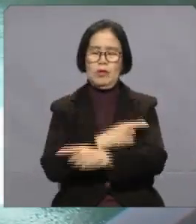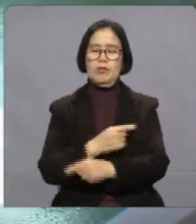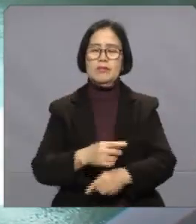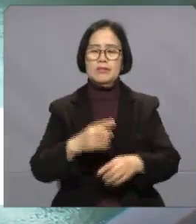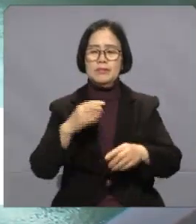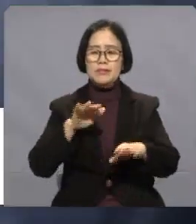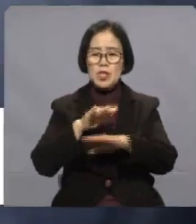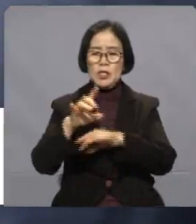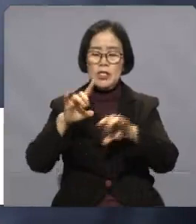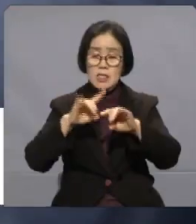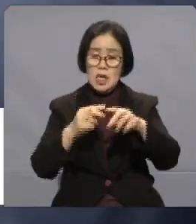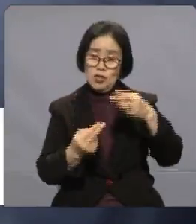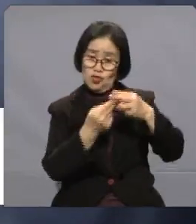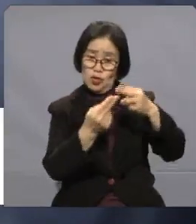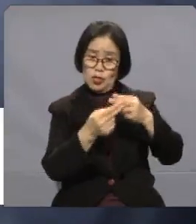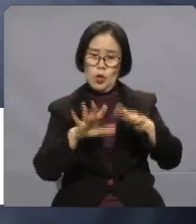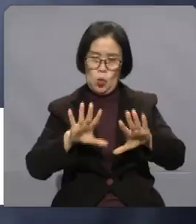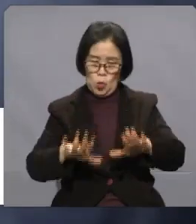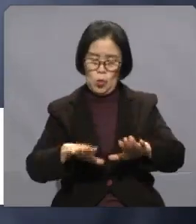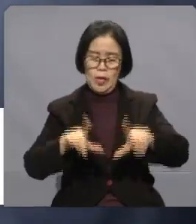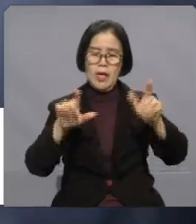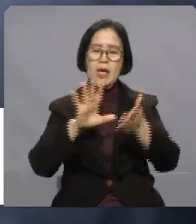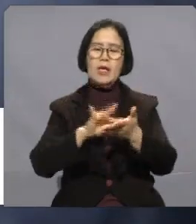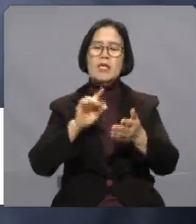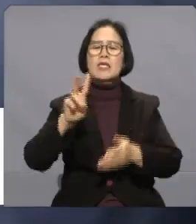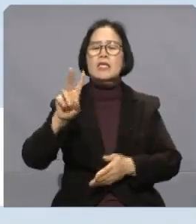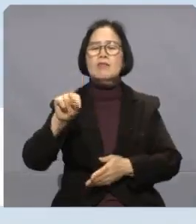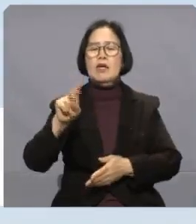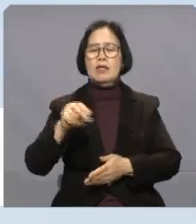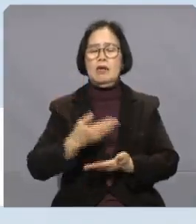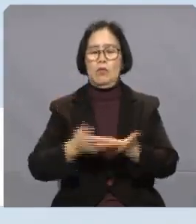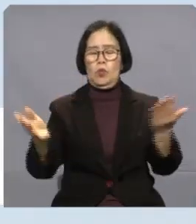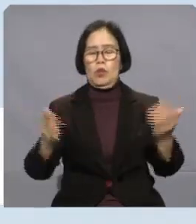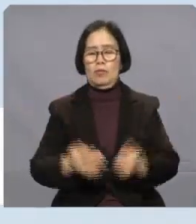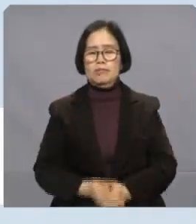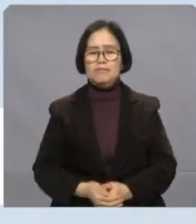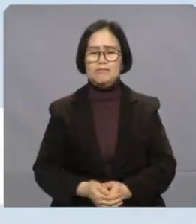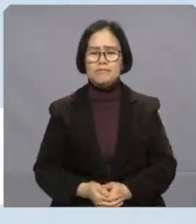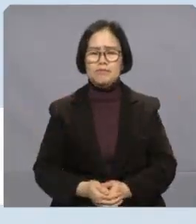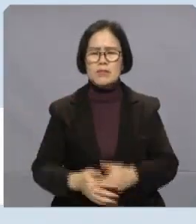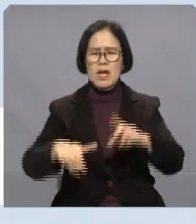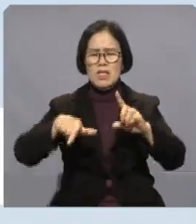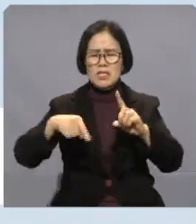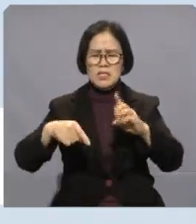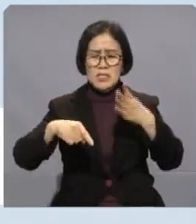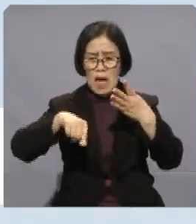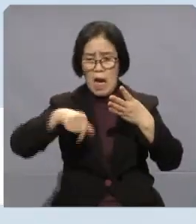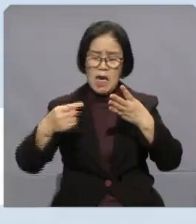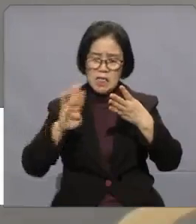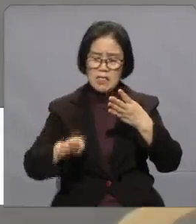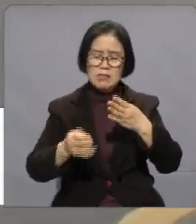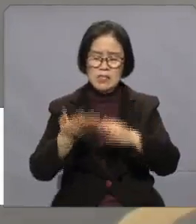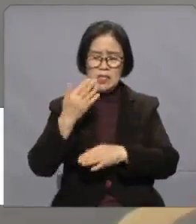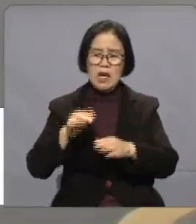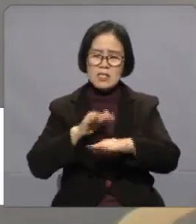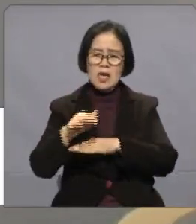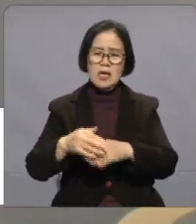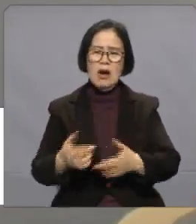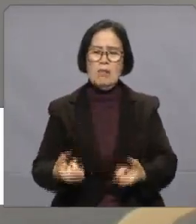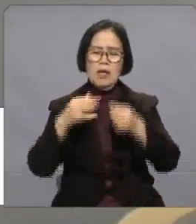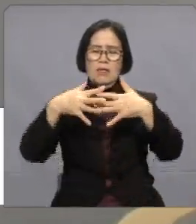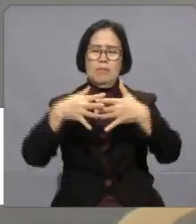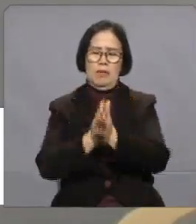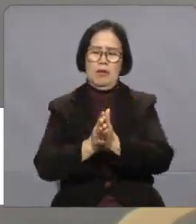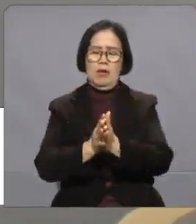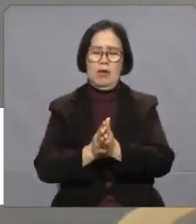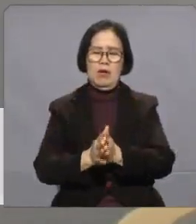2만 기를 보급할 계획입니다. 배출가스 4등급 차량 조기 폐차 지원 등 교통 분야의 온실가스 배출도